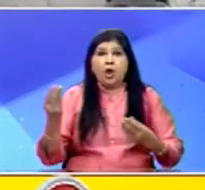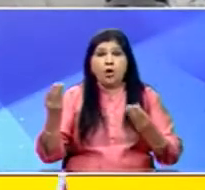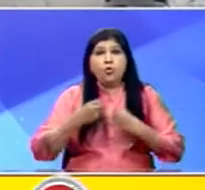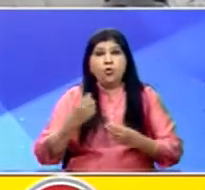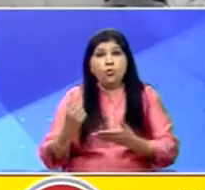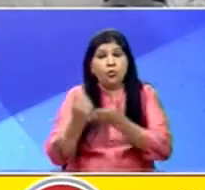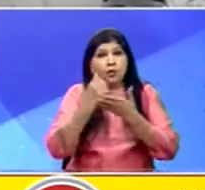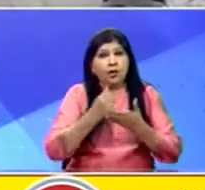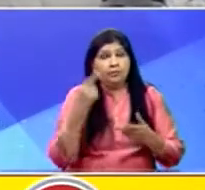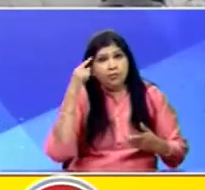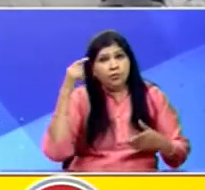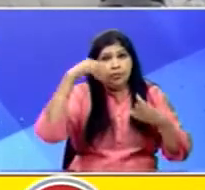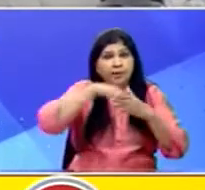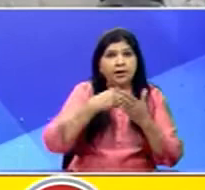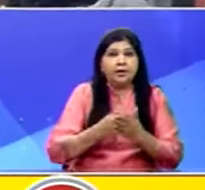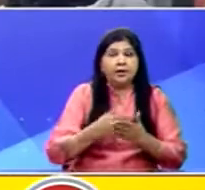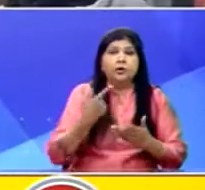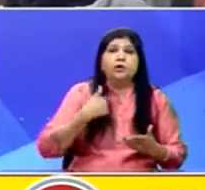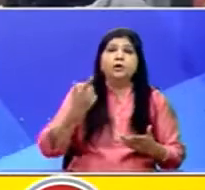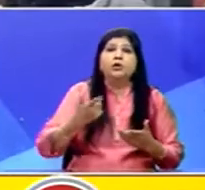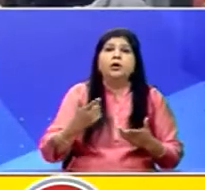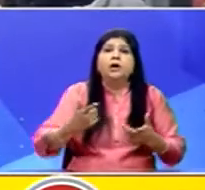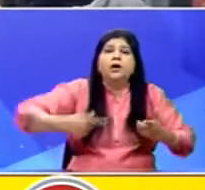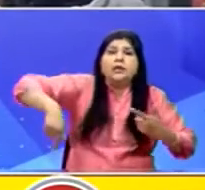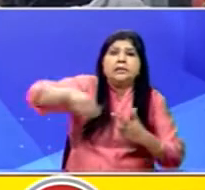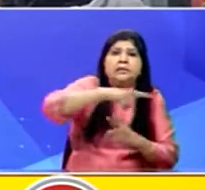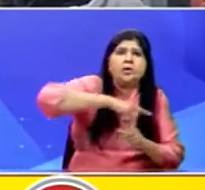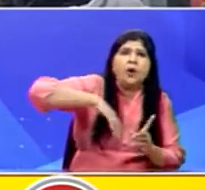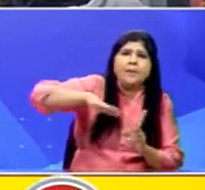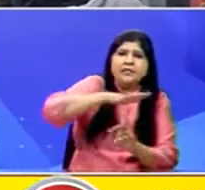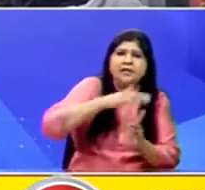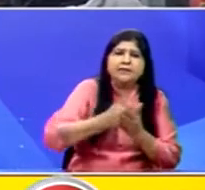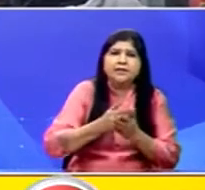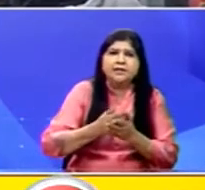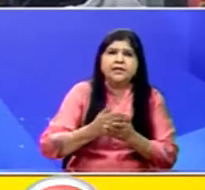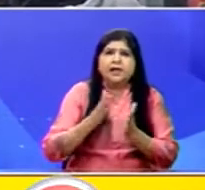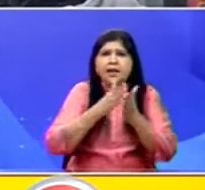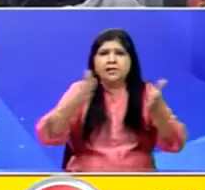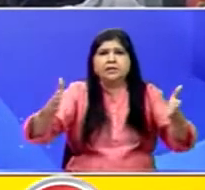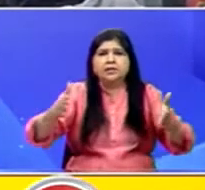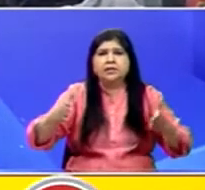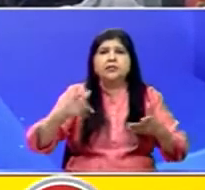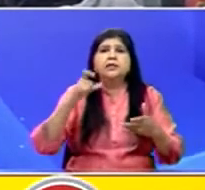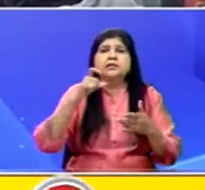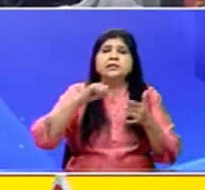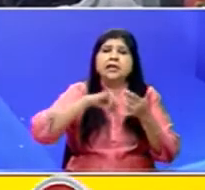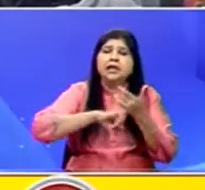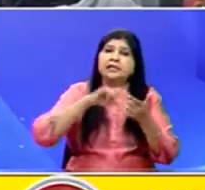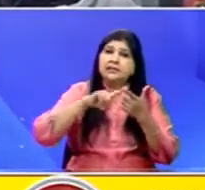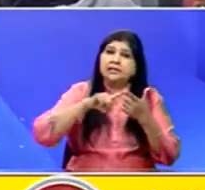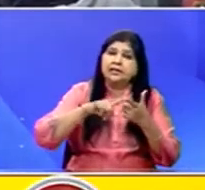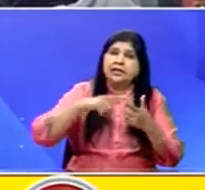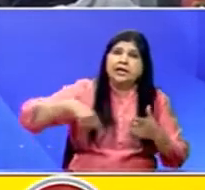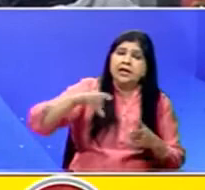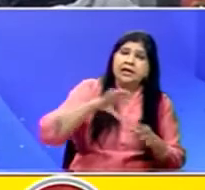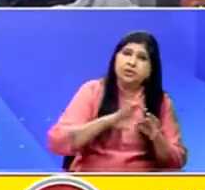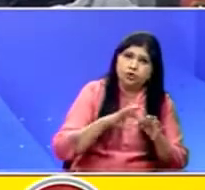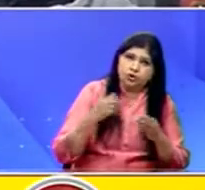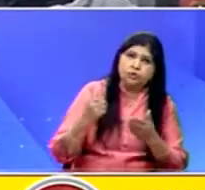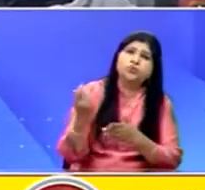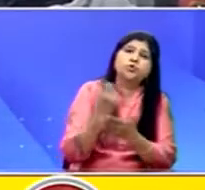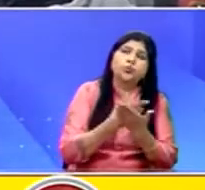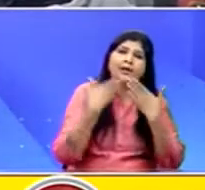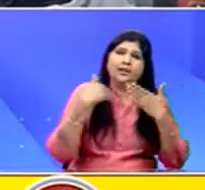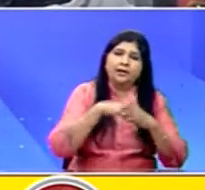रूप में लिया। उन्होंने कॉमन सर्विस सेंटर यानी CSC ई स्टोर ज्वाइन किया